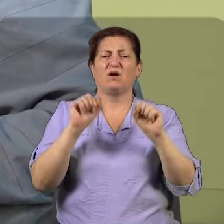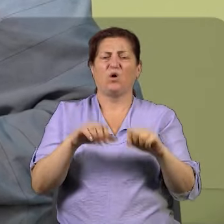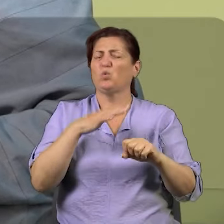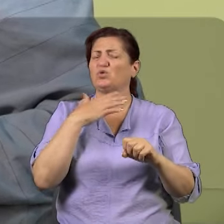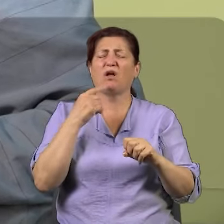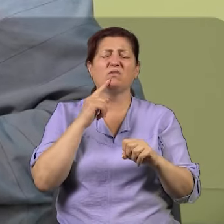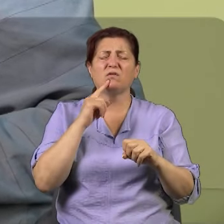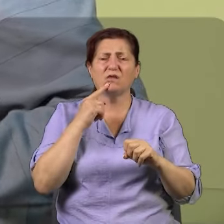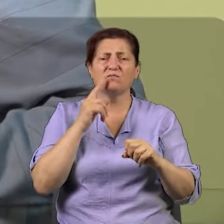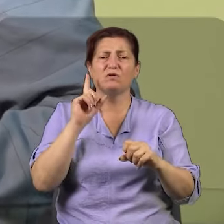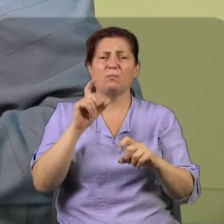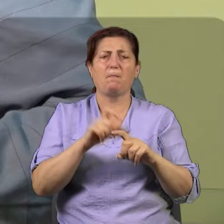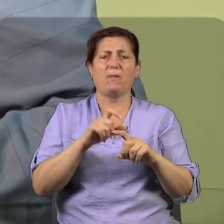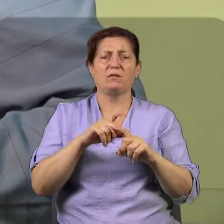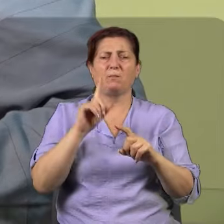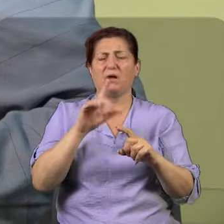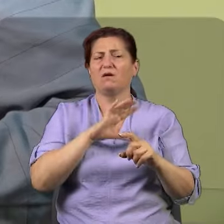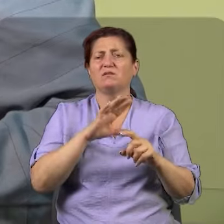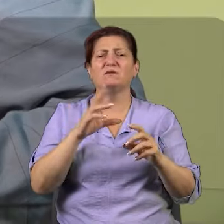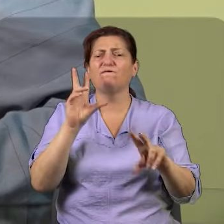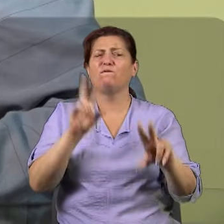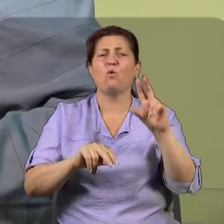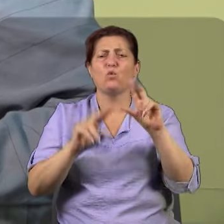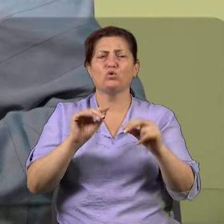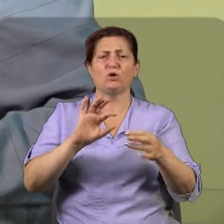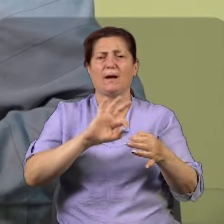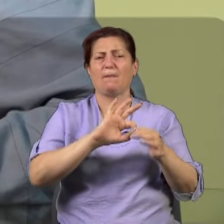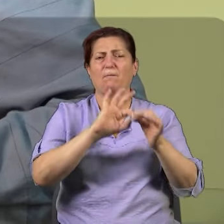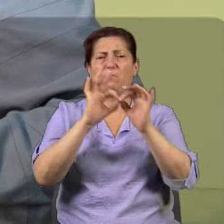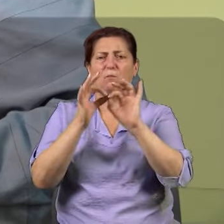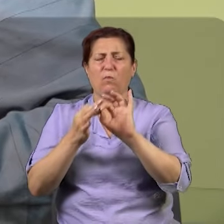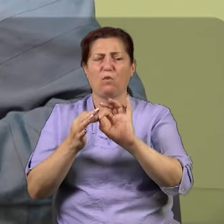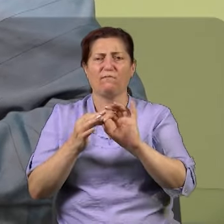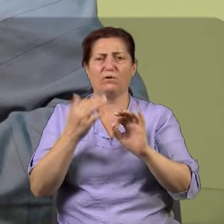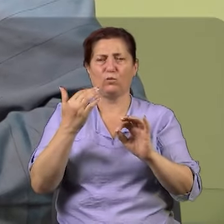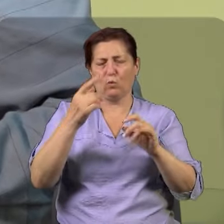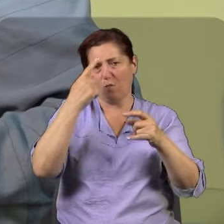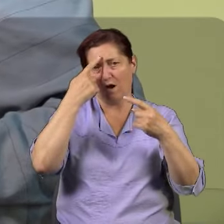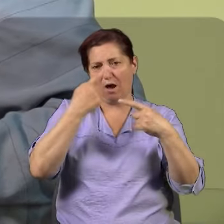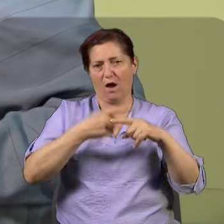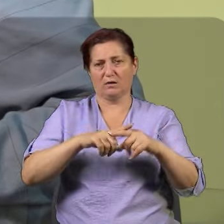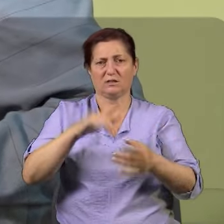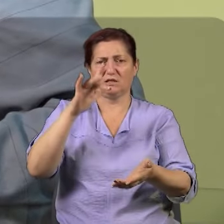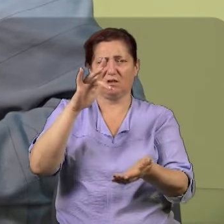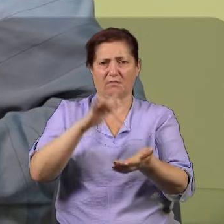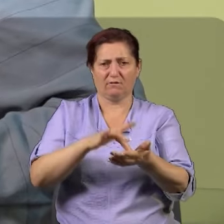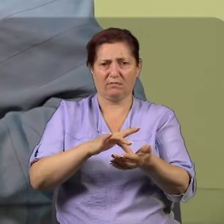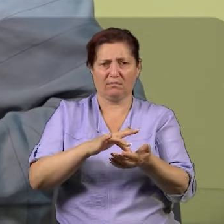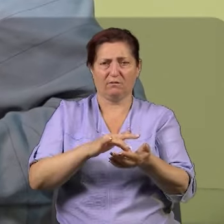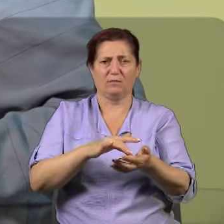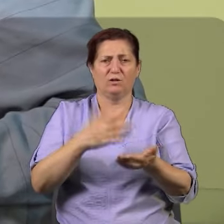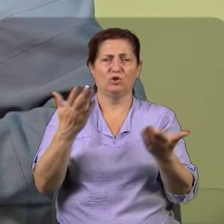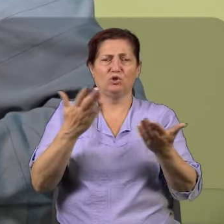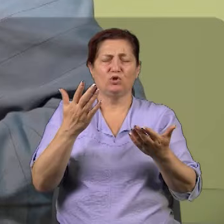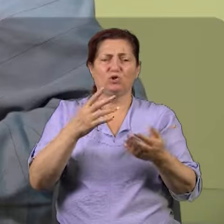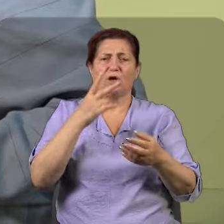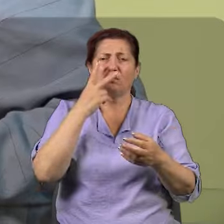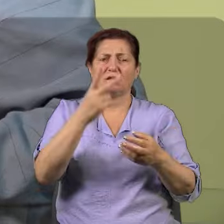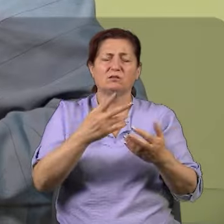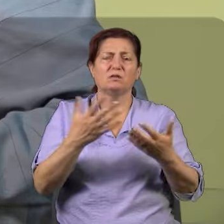բայց կարողանա նաև որոշակի բովանդակություն հաղորդել այդ ակադեմիական քաղաքին, որովհետև ես ինչքան հետևել եմ, ինչքան զրուցել եմ, հա, այդպես